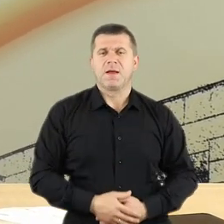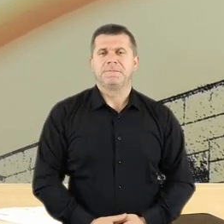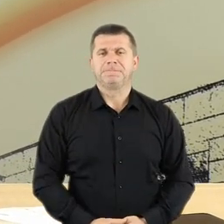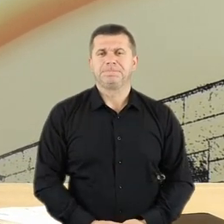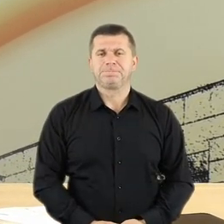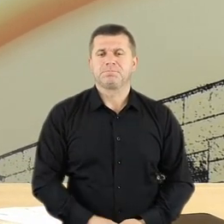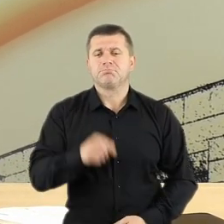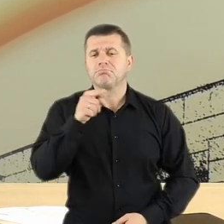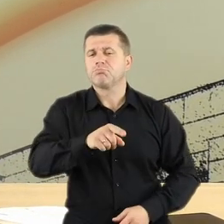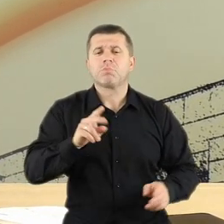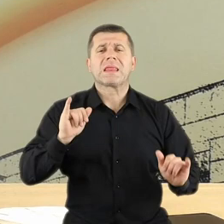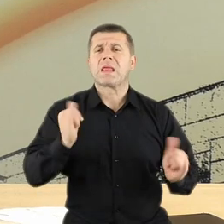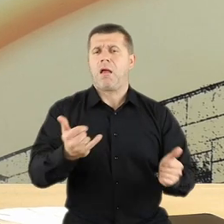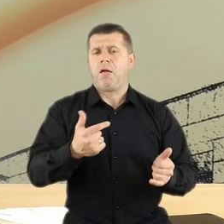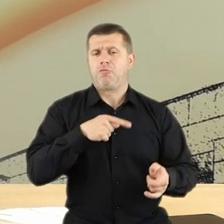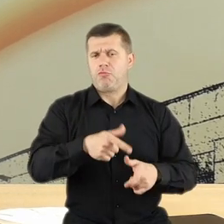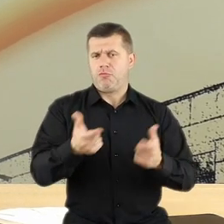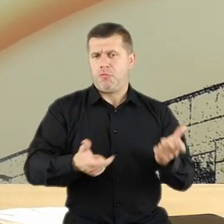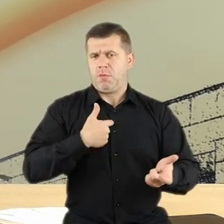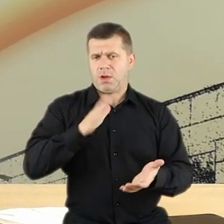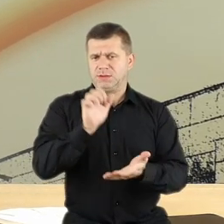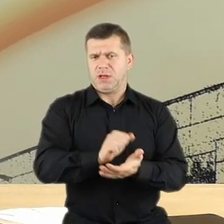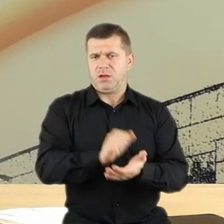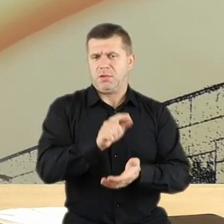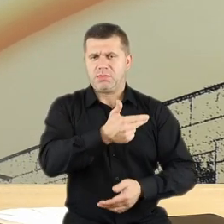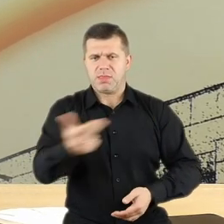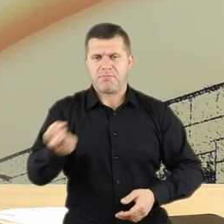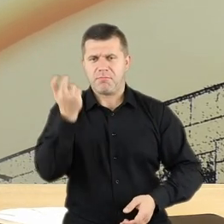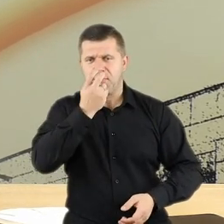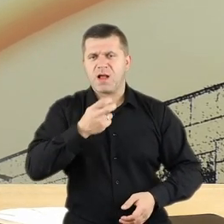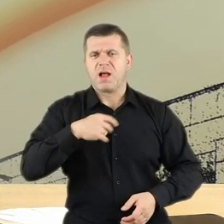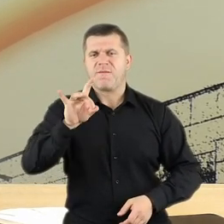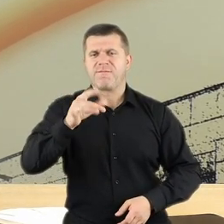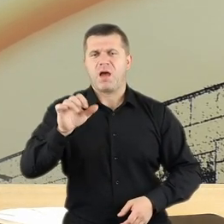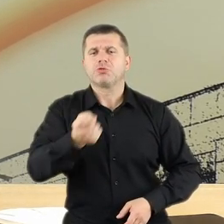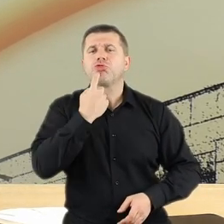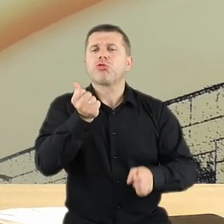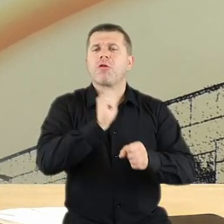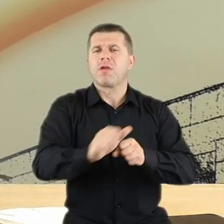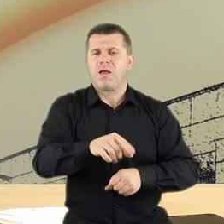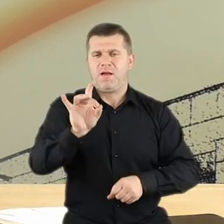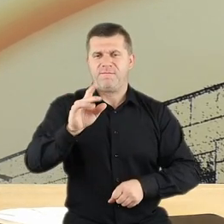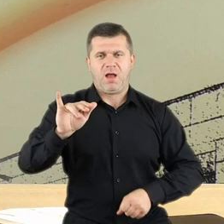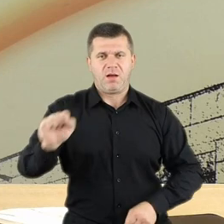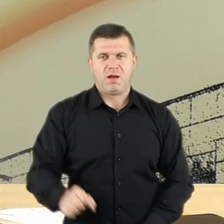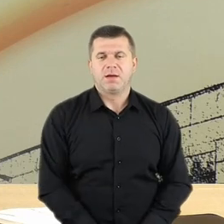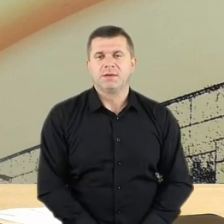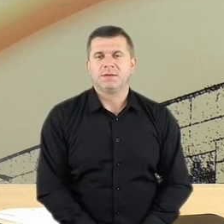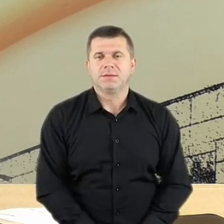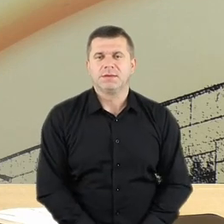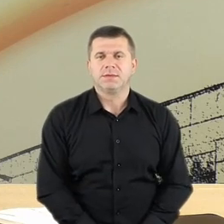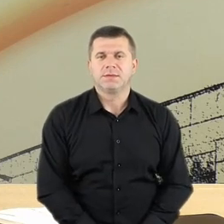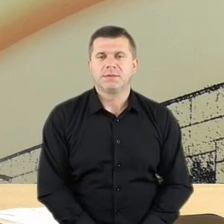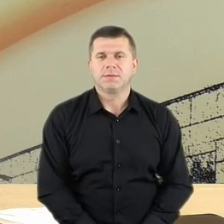do tego doszło że ja się zainteresowałam tą gwarą No i co to jest tak wara to może